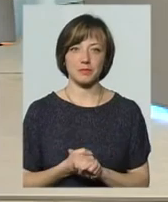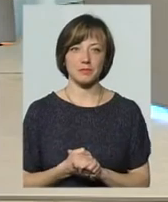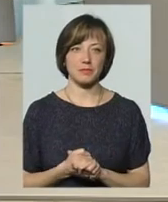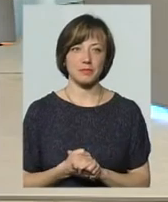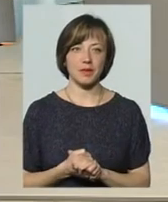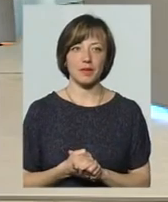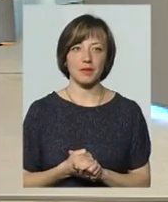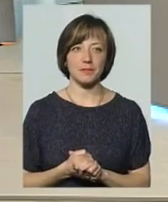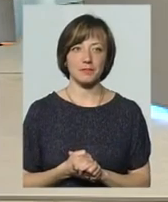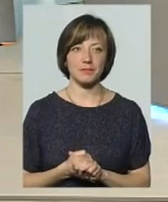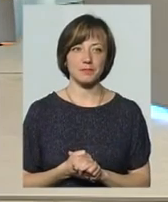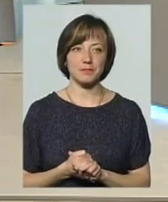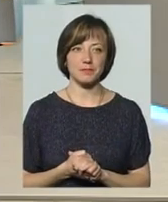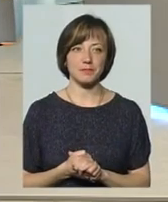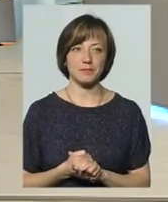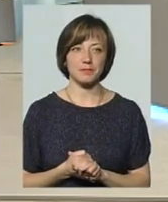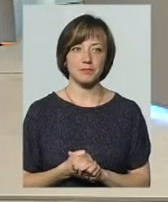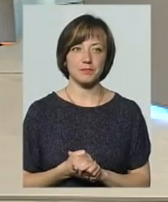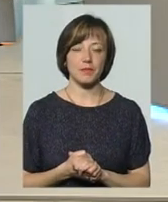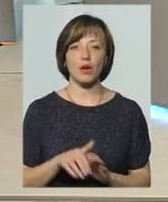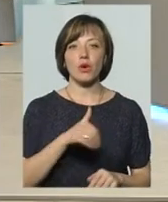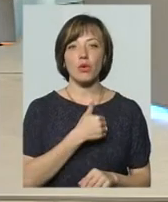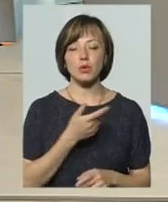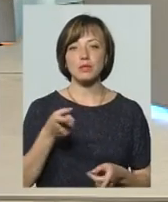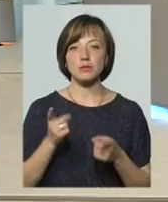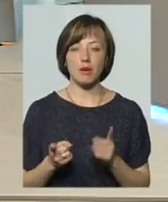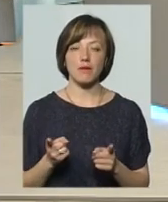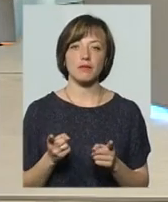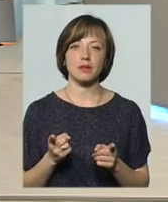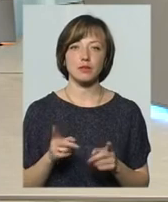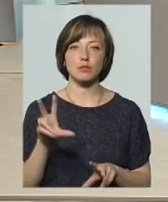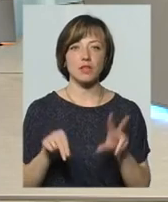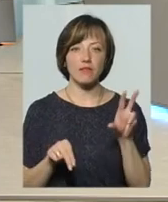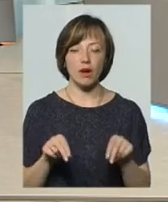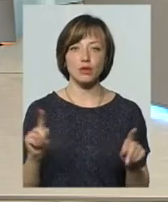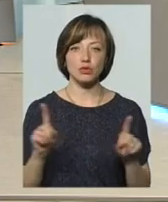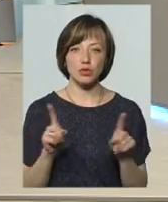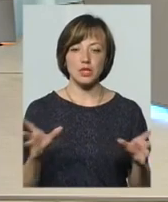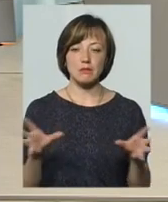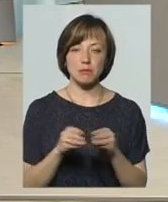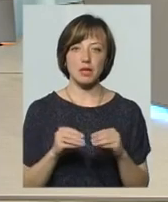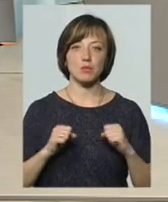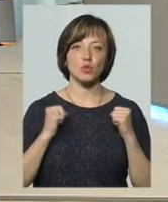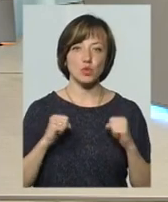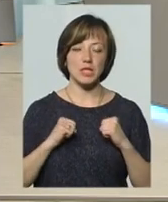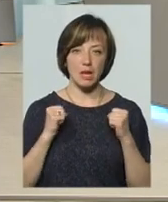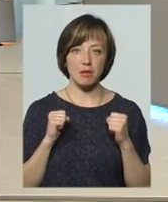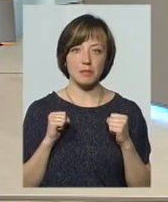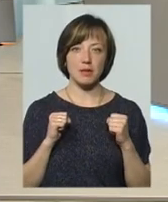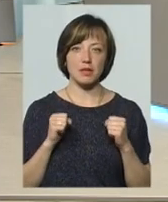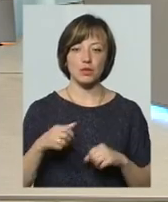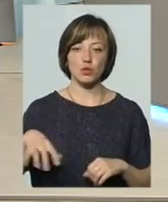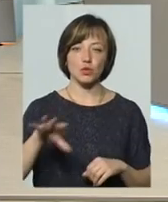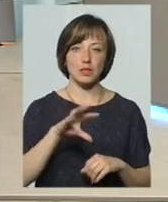подивимося, можливо, ми потім підключимо. Якось так, можливо. Що ж, хочеться справді сподіватися, що спільними зусиллями з